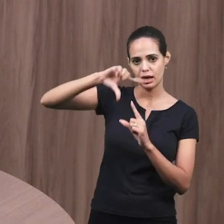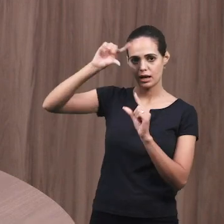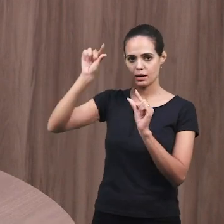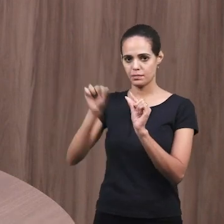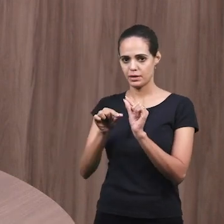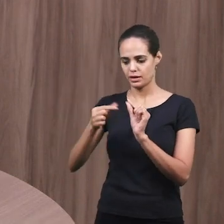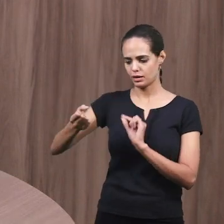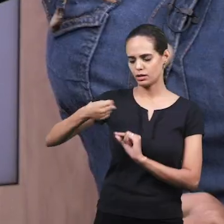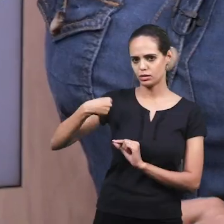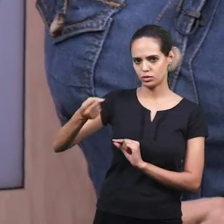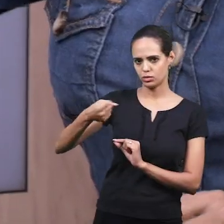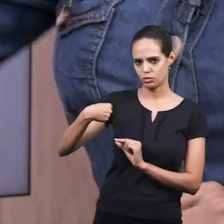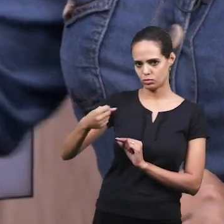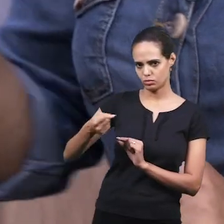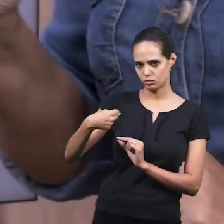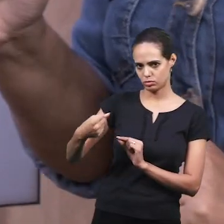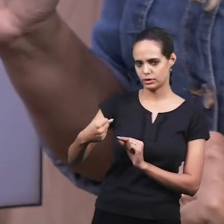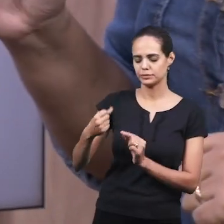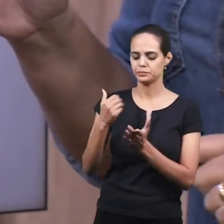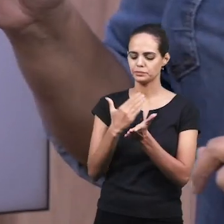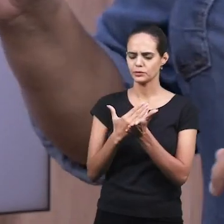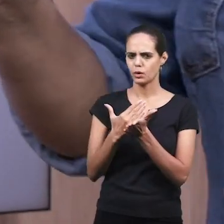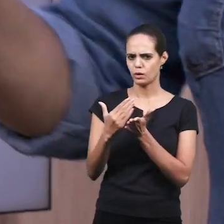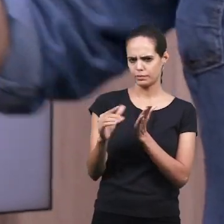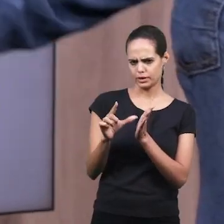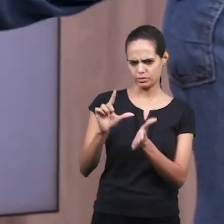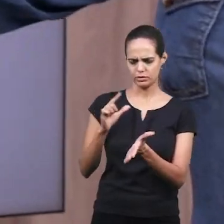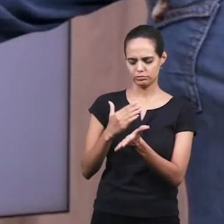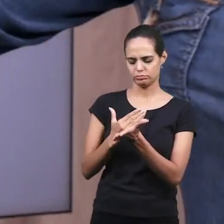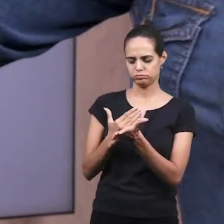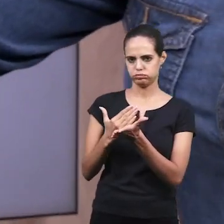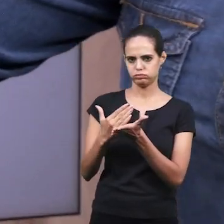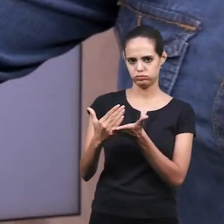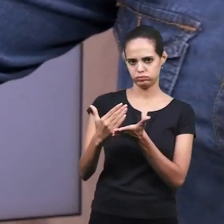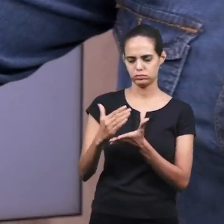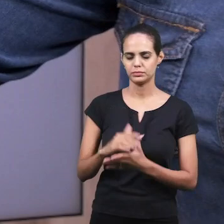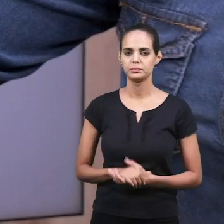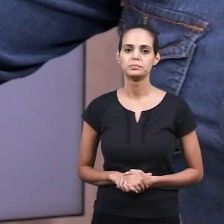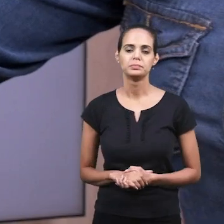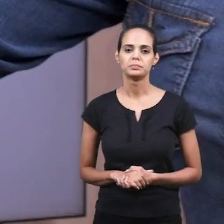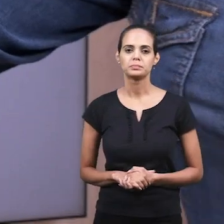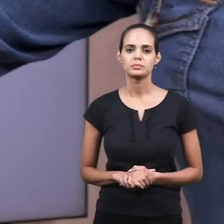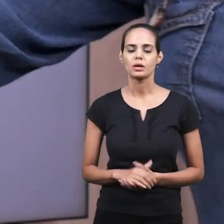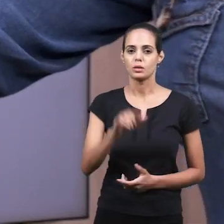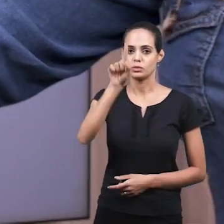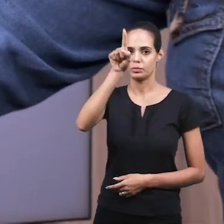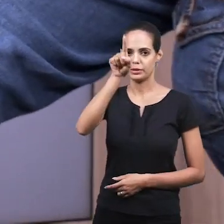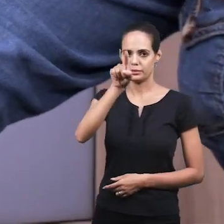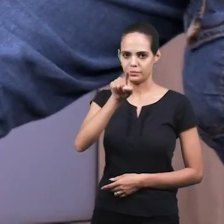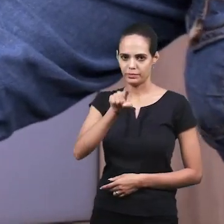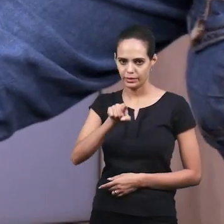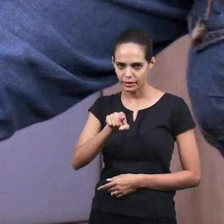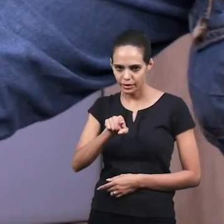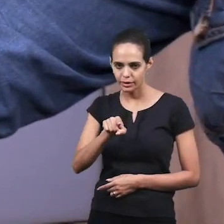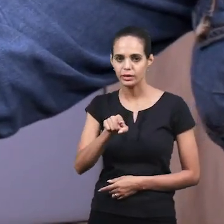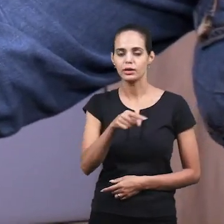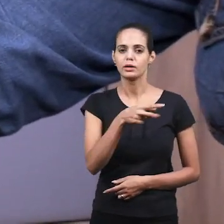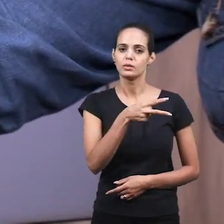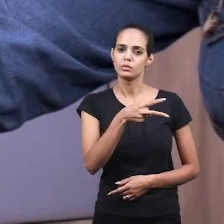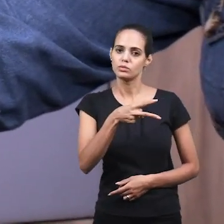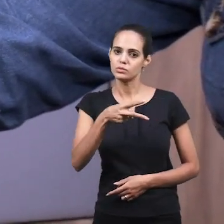Dans l'introduction, nous allons jouer au premier temps, après le